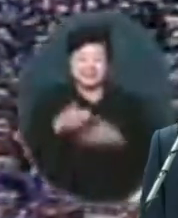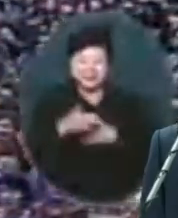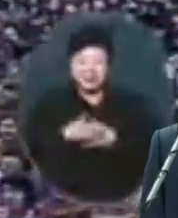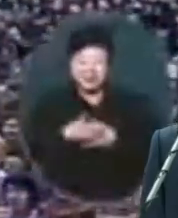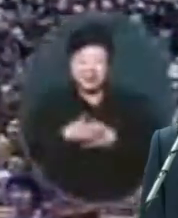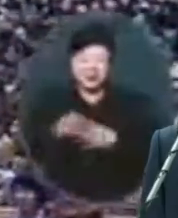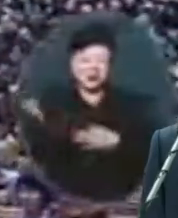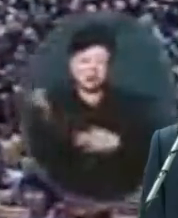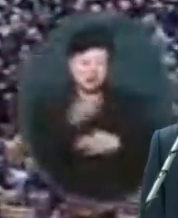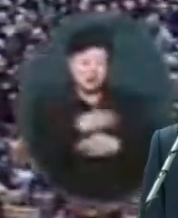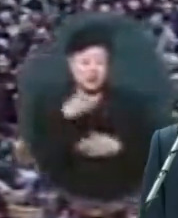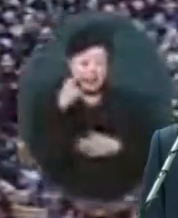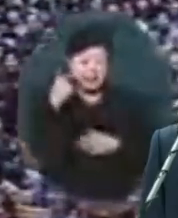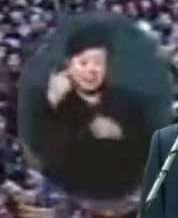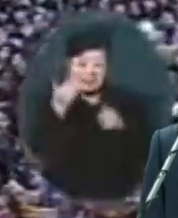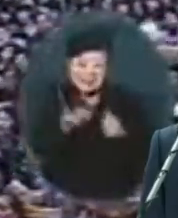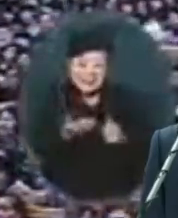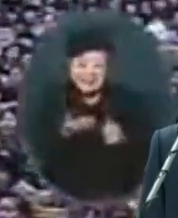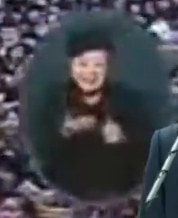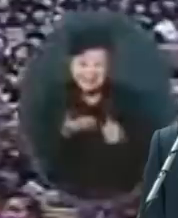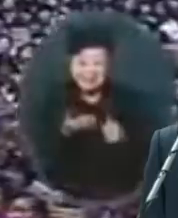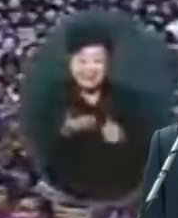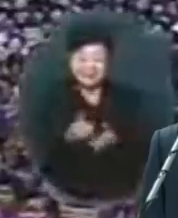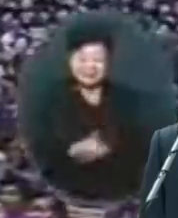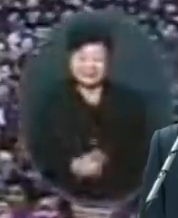나의 부유한 아버지께서